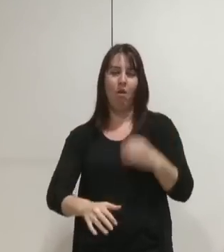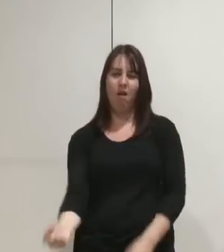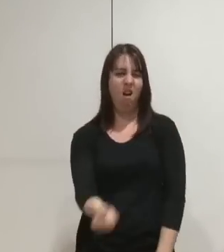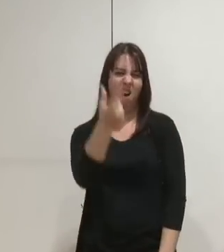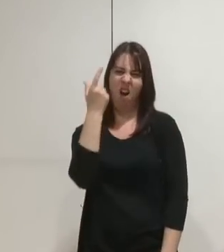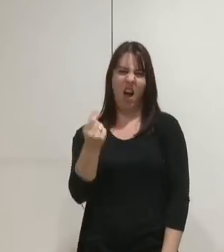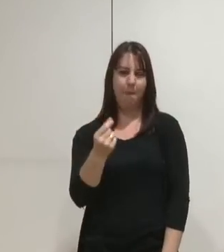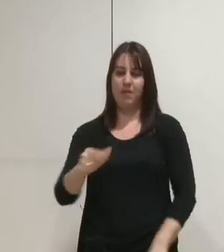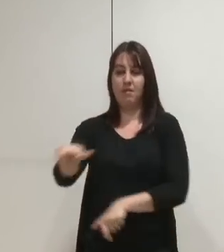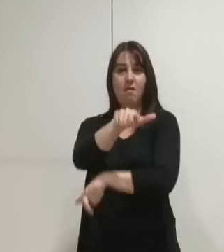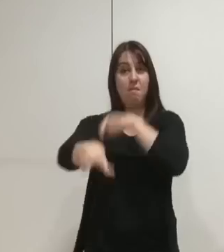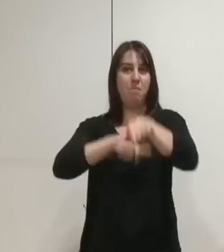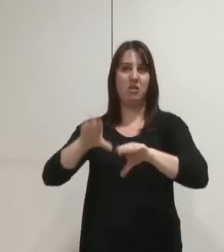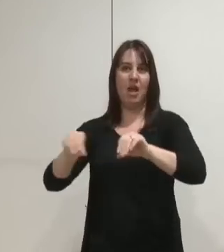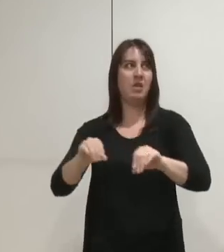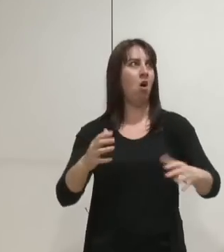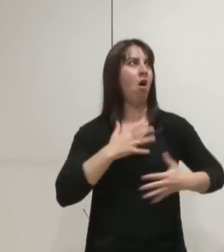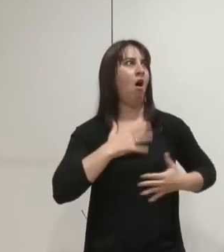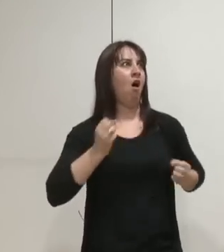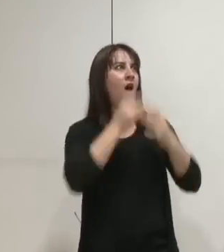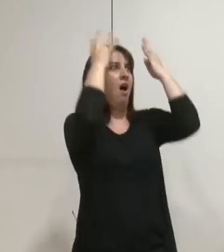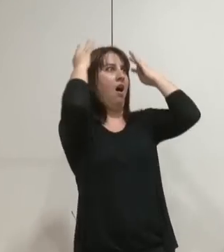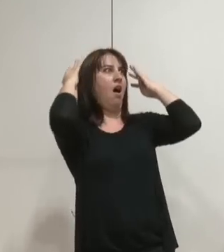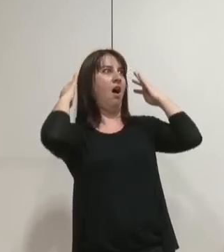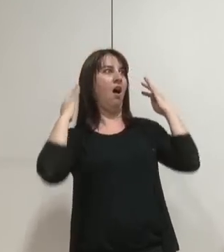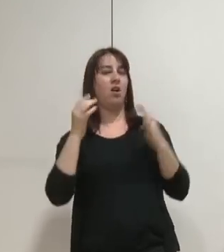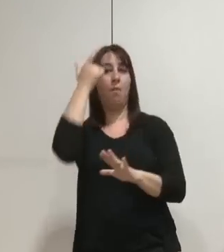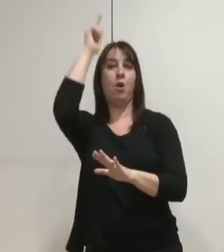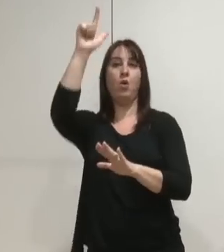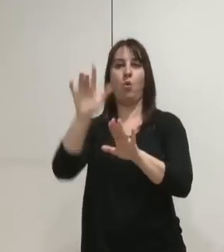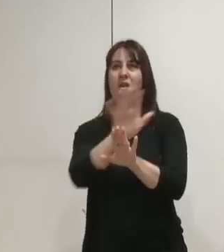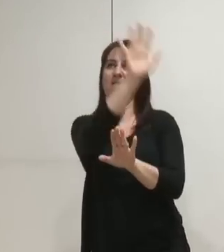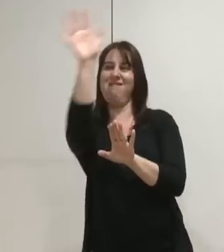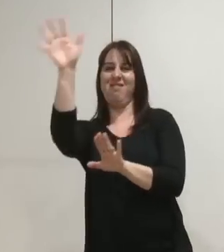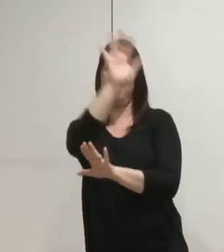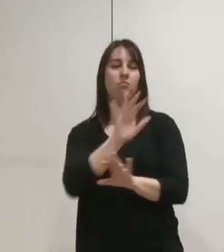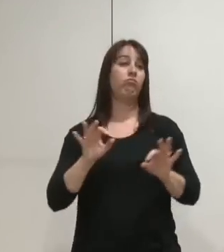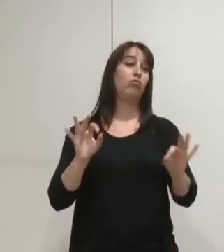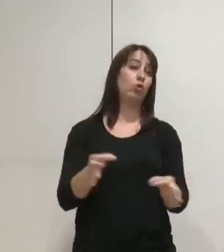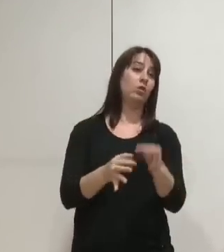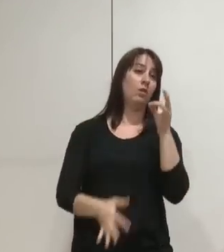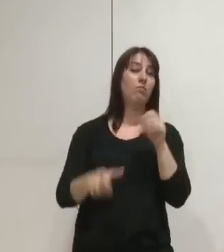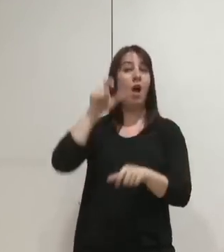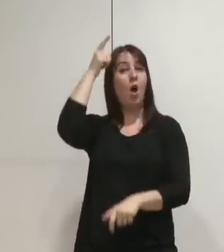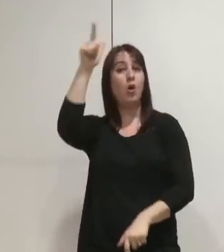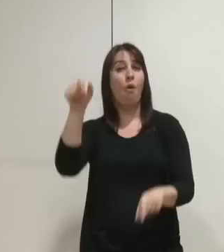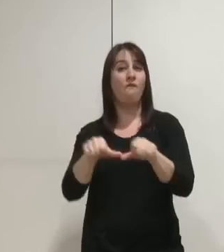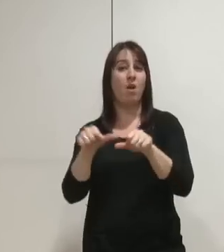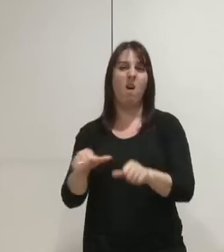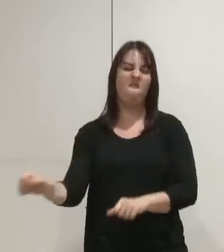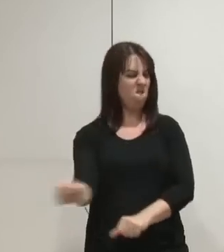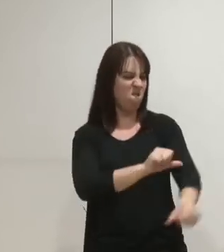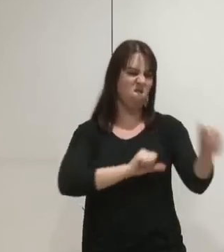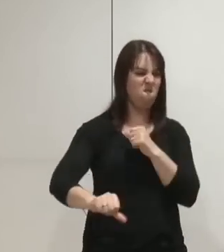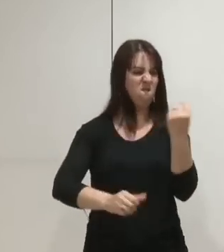effrayer les habituant les habitants situés en av de Lyon alors juste retour des choses les Lyonnais lui tranchèrent aussi